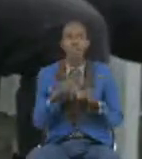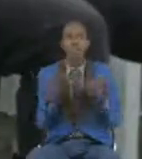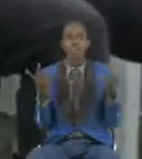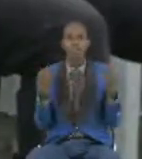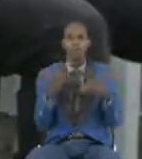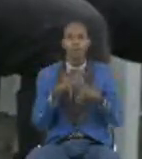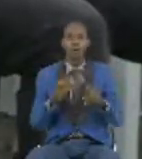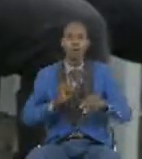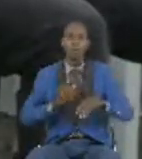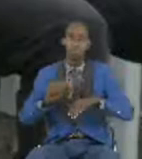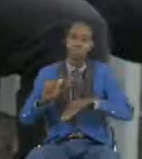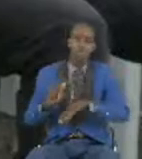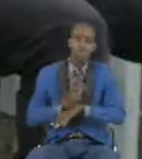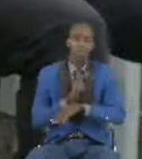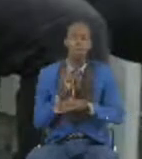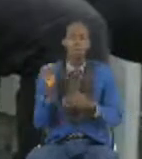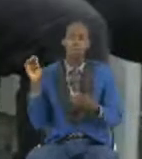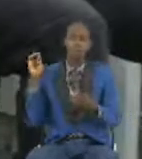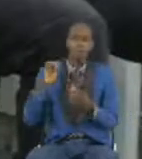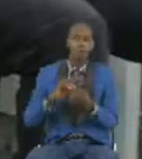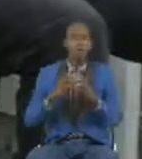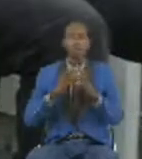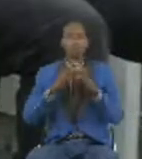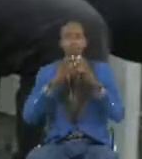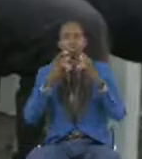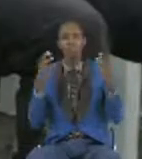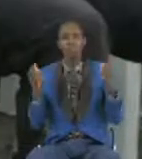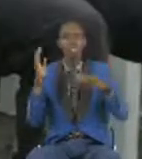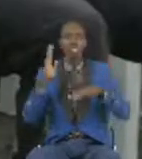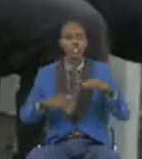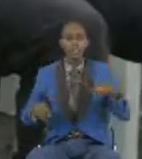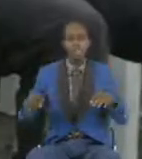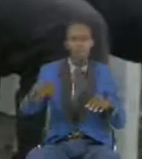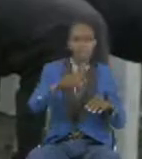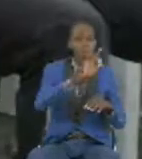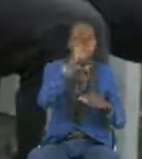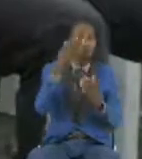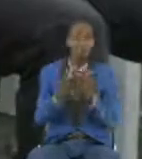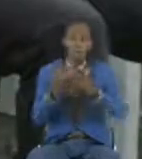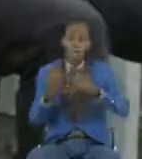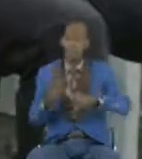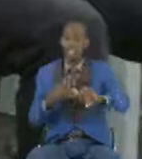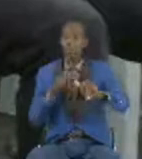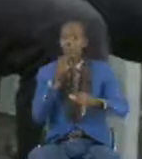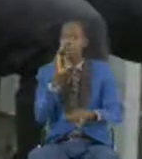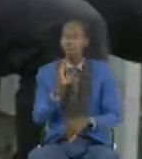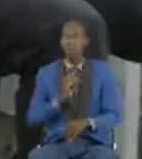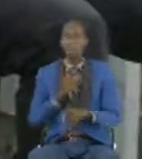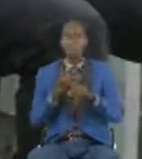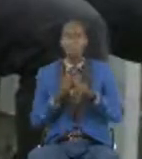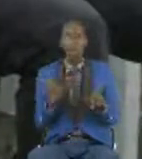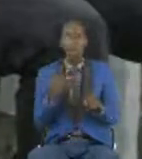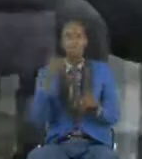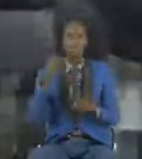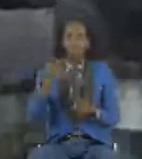là, j'ai travaillé plus que tous. Non pas moi toutefois, mais la grâce de